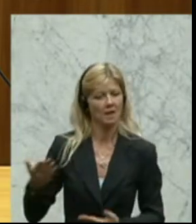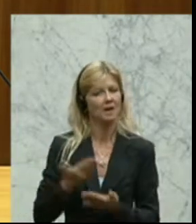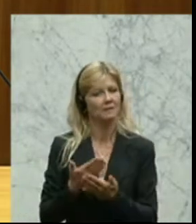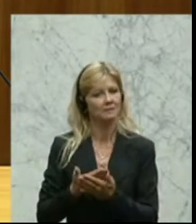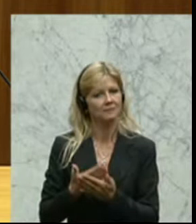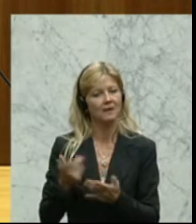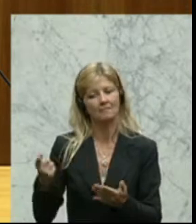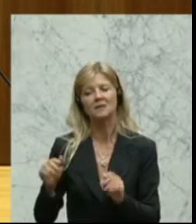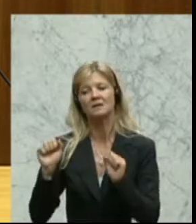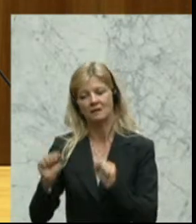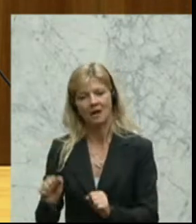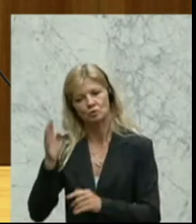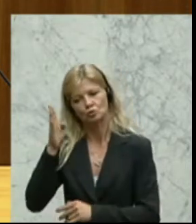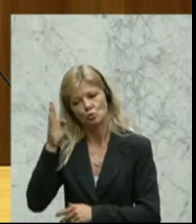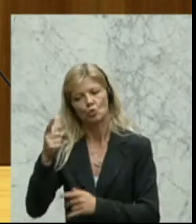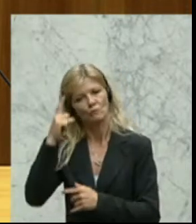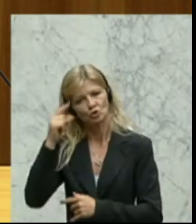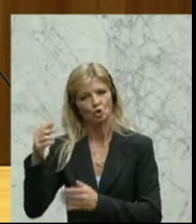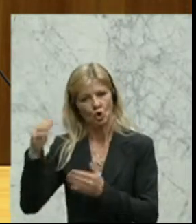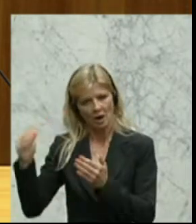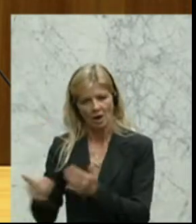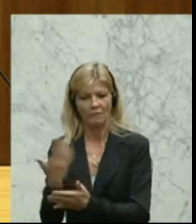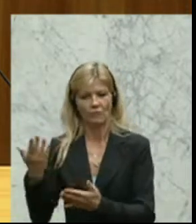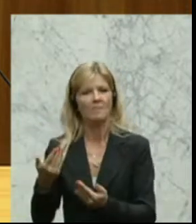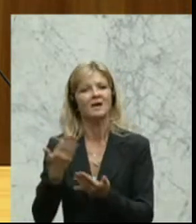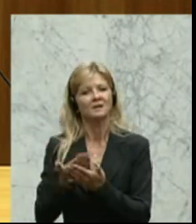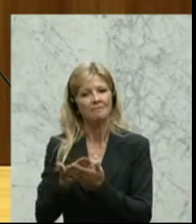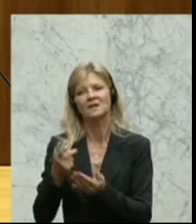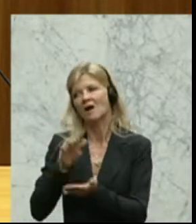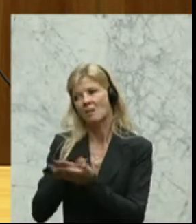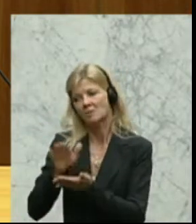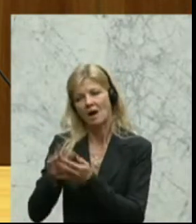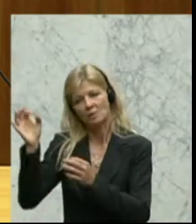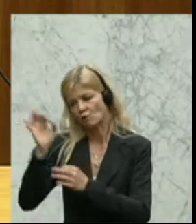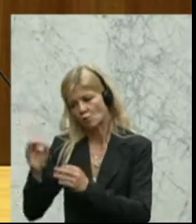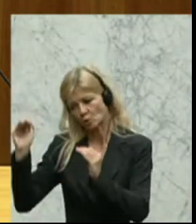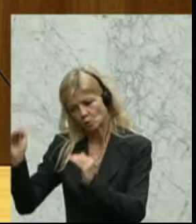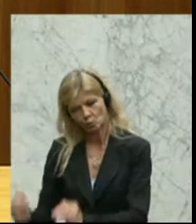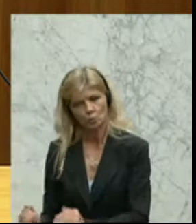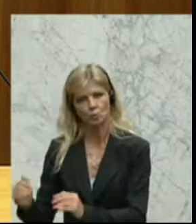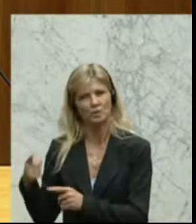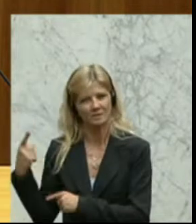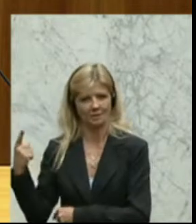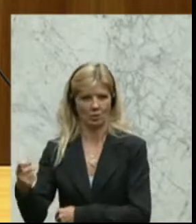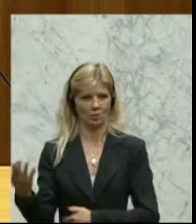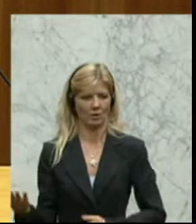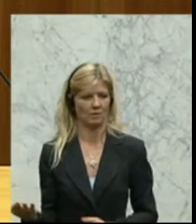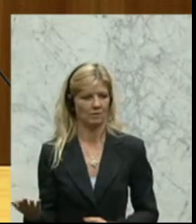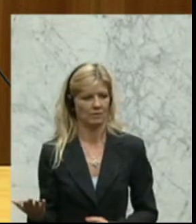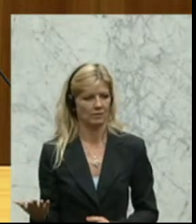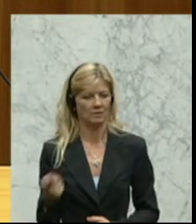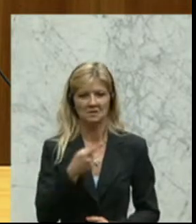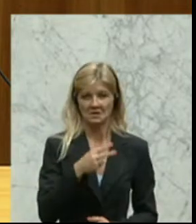senken. Die Opposition, aber auch die SPÖ fordert Steuerreformen gleich und